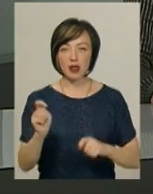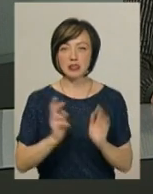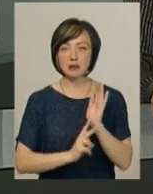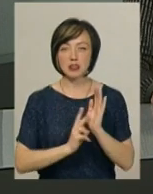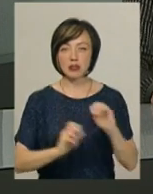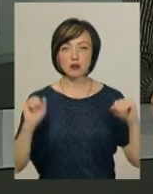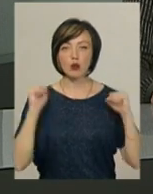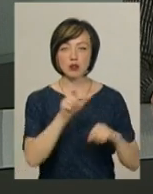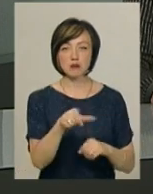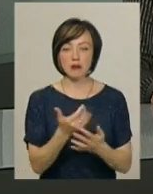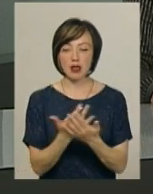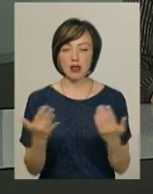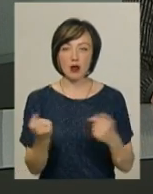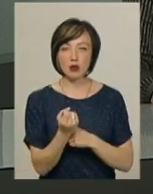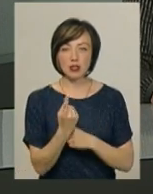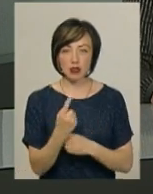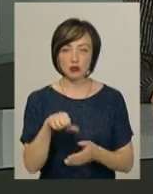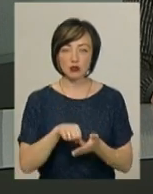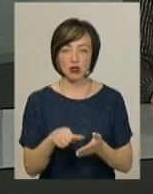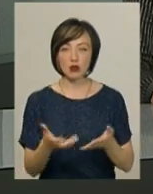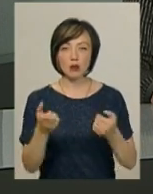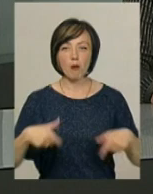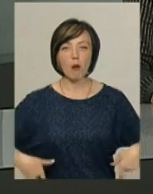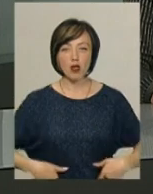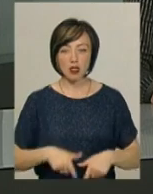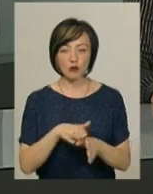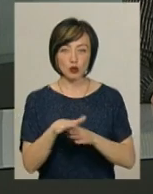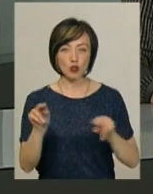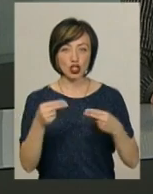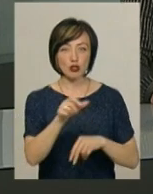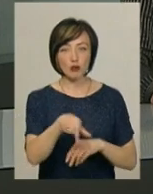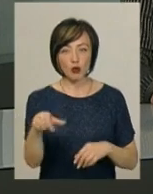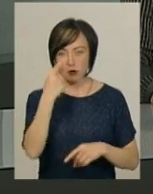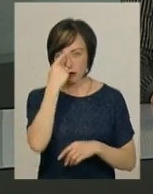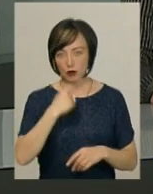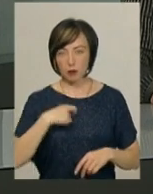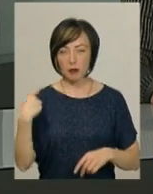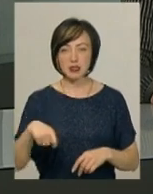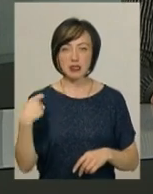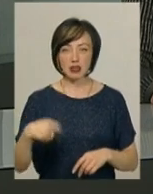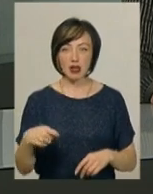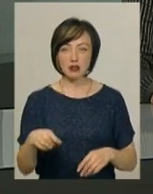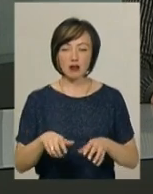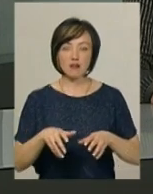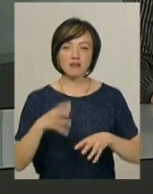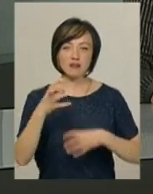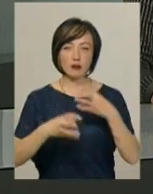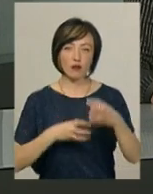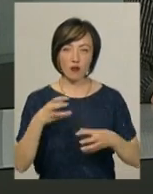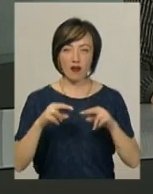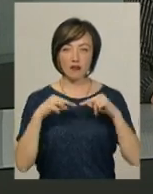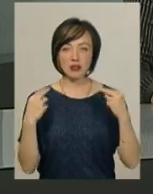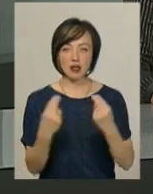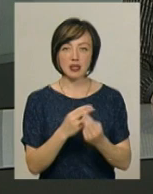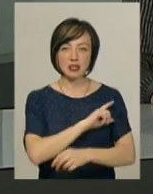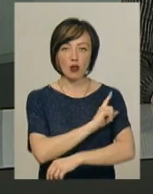70 спортсменів. Серед них 11 отримали пояси абсолютних чемпіонів. Як повідомив президент Глобальної федерації силових видів спорту